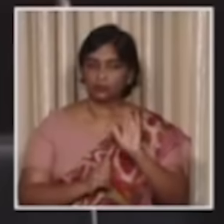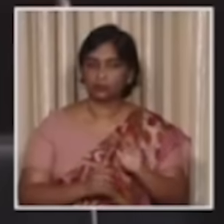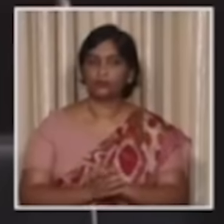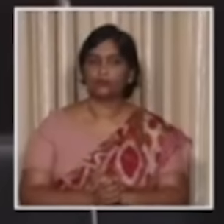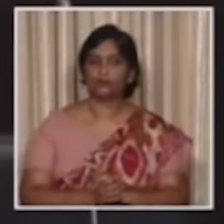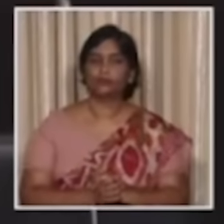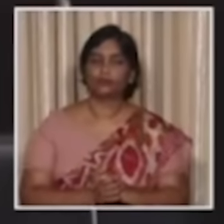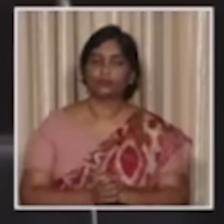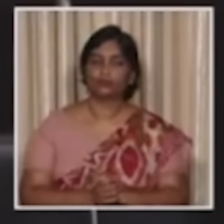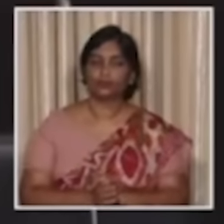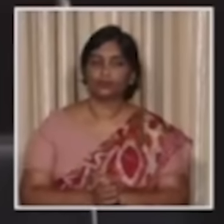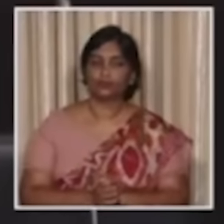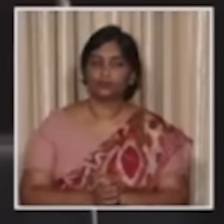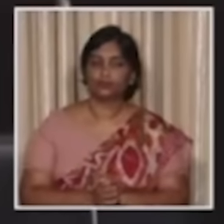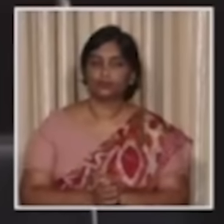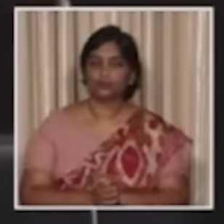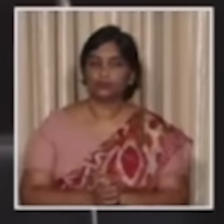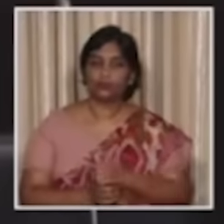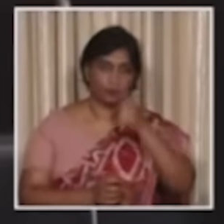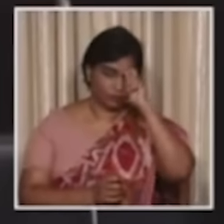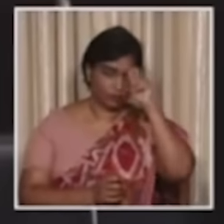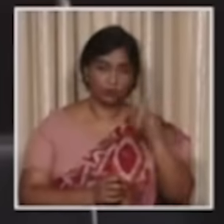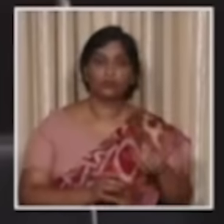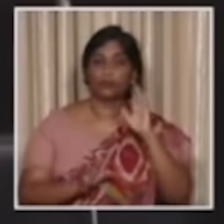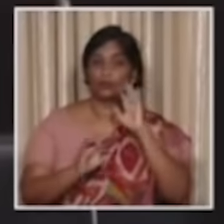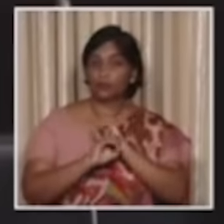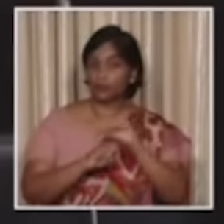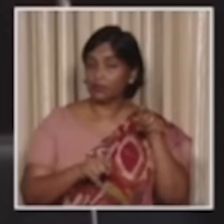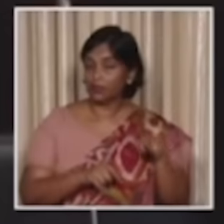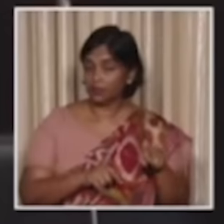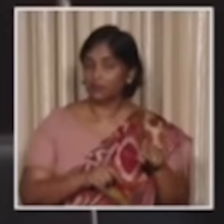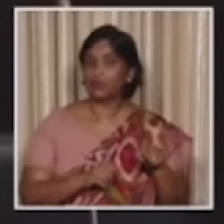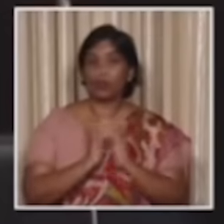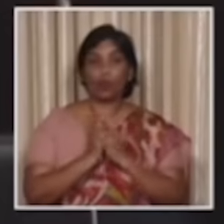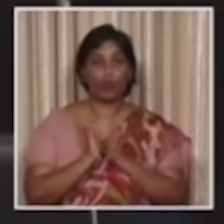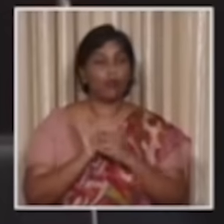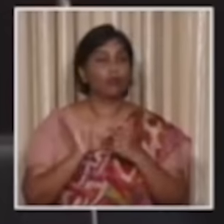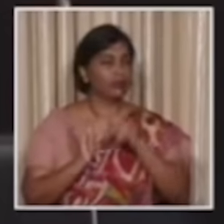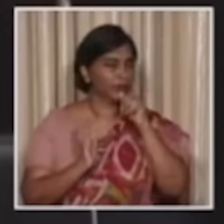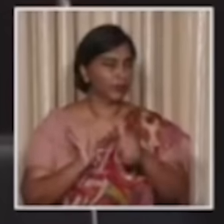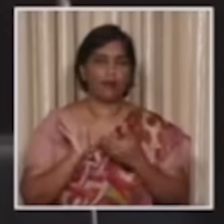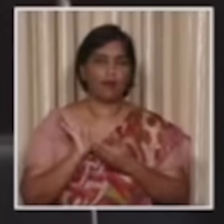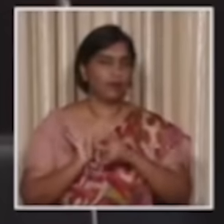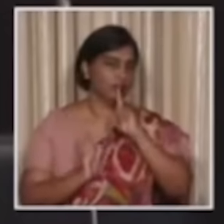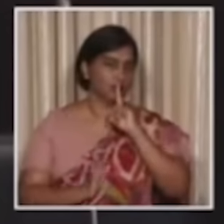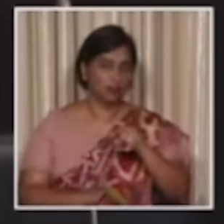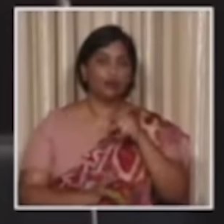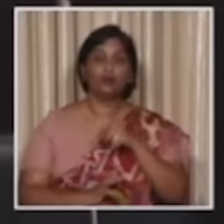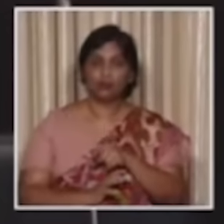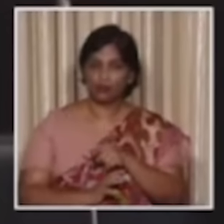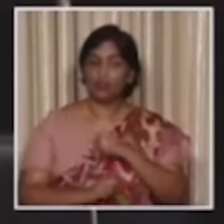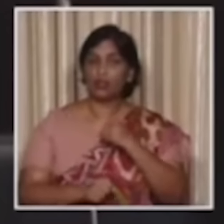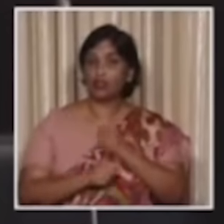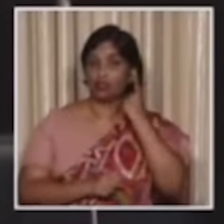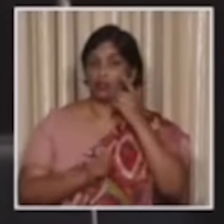මේ ඊස්ටර් ට්‍රැජඩික පිළිබඳව රාජන් හූල් මැතිතුමා පළ කරපු මේ මේ පොතේ ඉතාම පැහැදිලිව එතුමා කිව්වා මෙතන